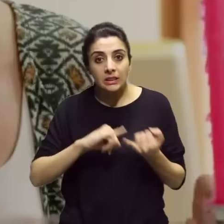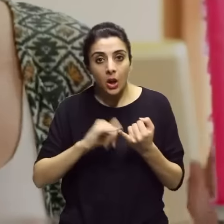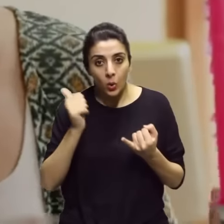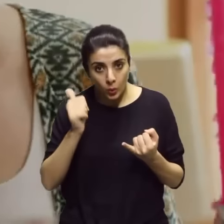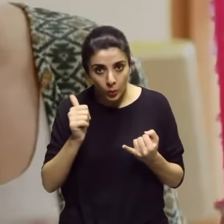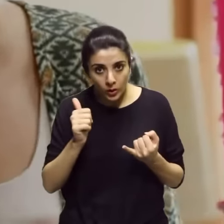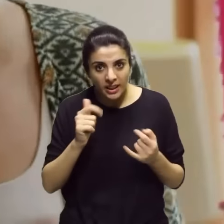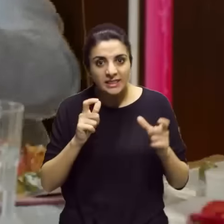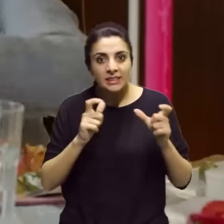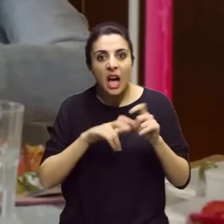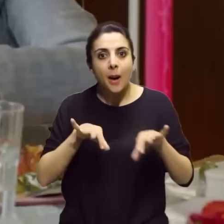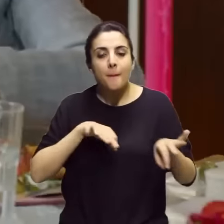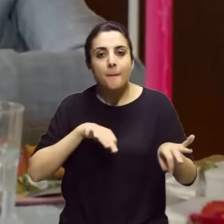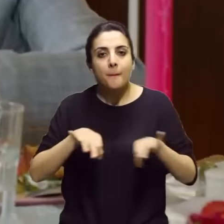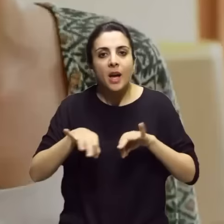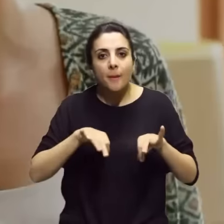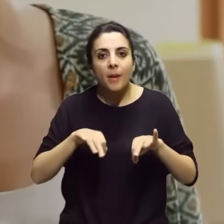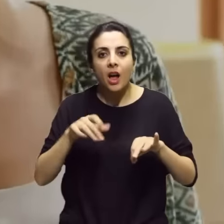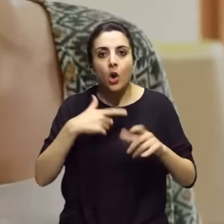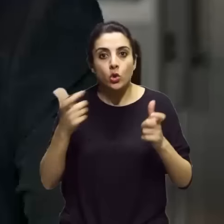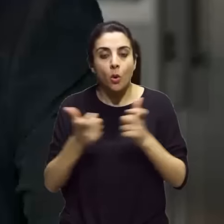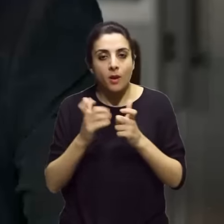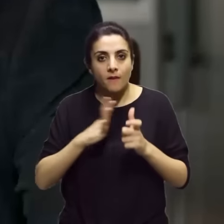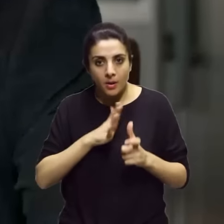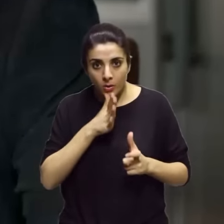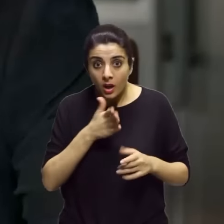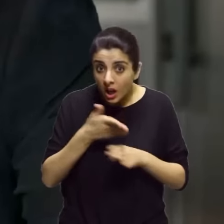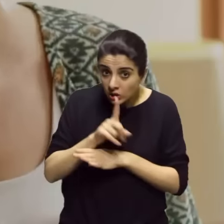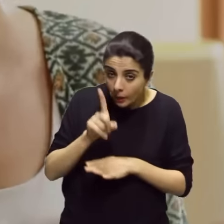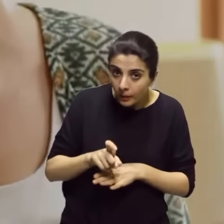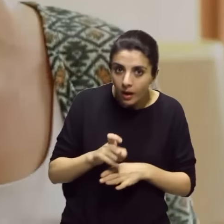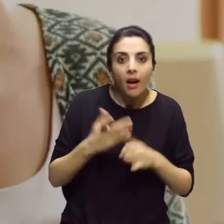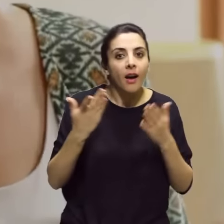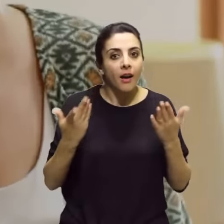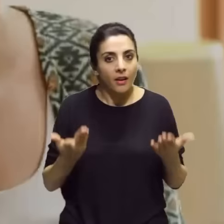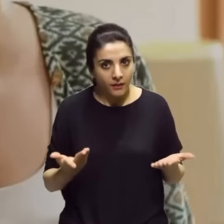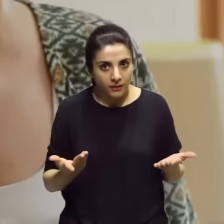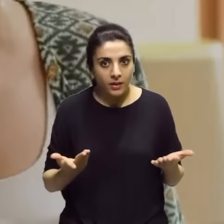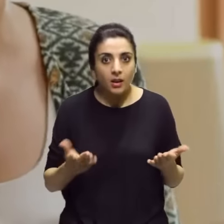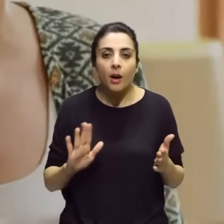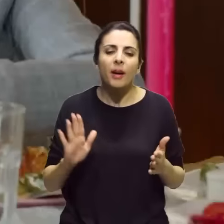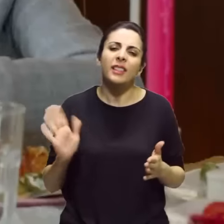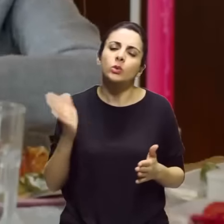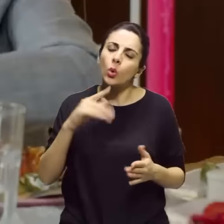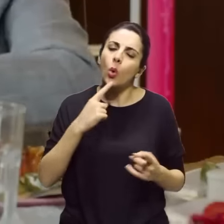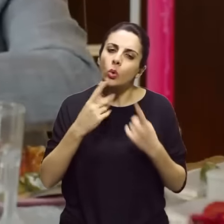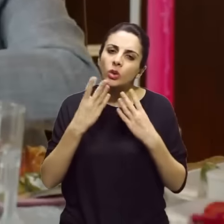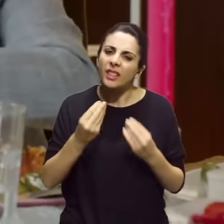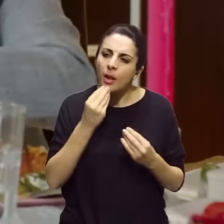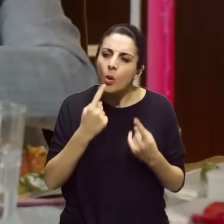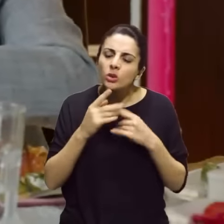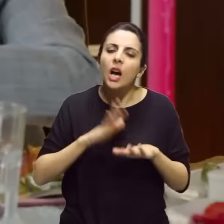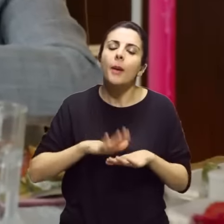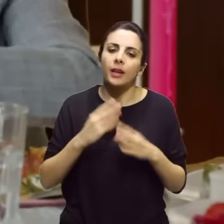günü Sercan Mimarlık ve Kirazlı İnşaat'la toplantımız var. Gerçekten mi? Gerçekten. Ama neyse, sonra konuşuruz biz, şimdi